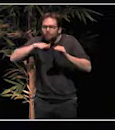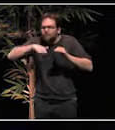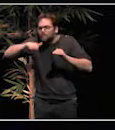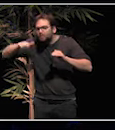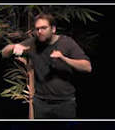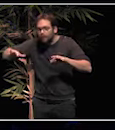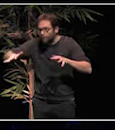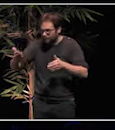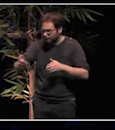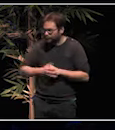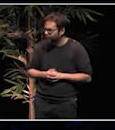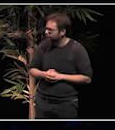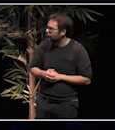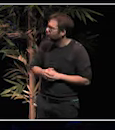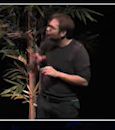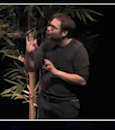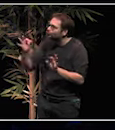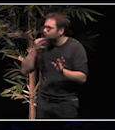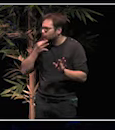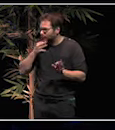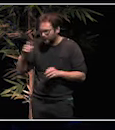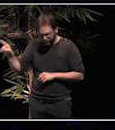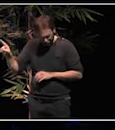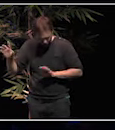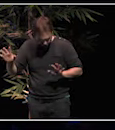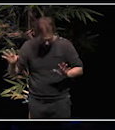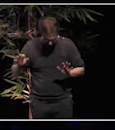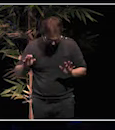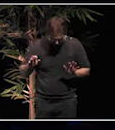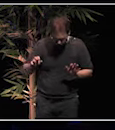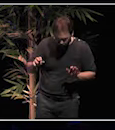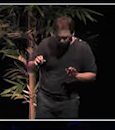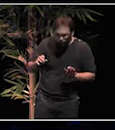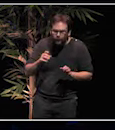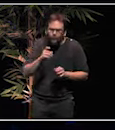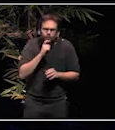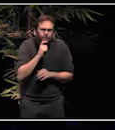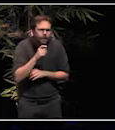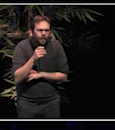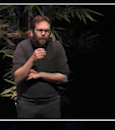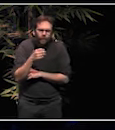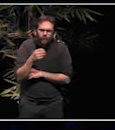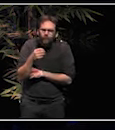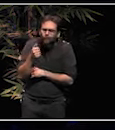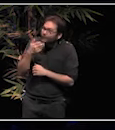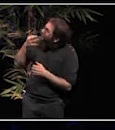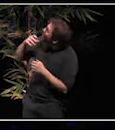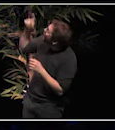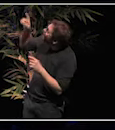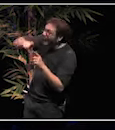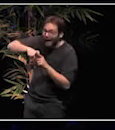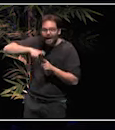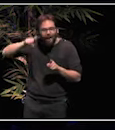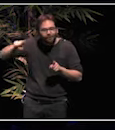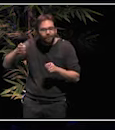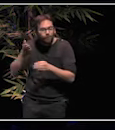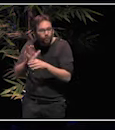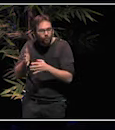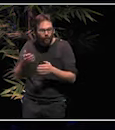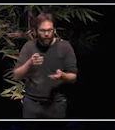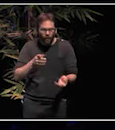Alors, juste pour rebondir quand même là-dessus... Quand je vous ai dit tout à l'heure, effectivement, ce graphique il montre que les femmes sont plus résistantes à la